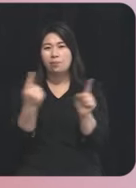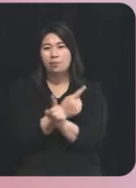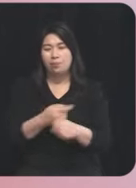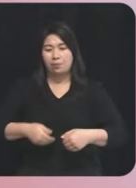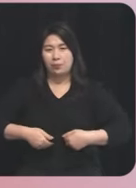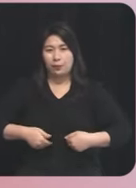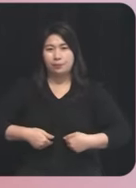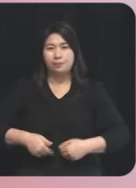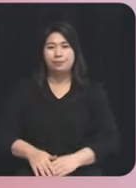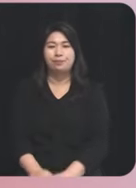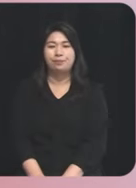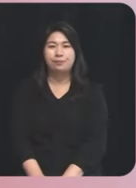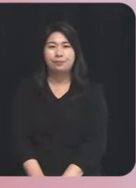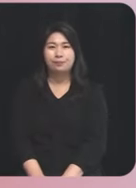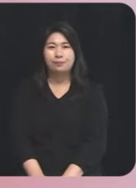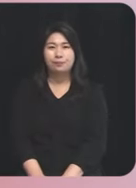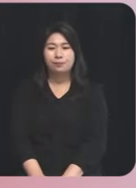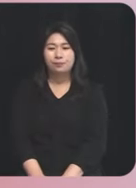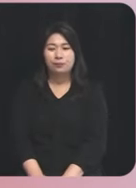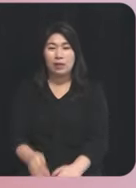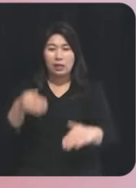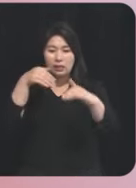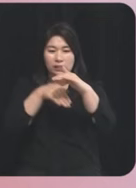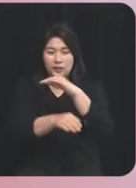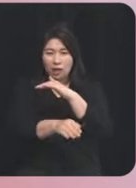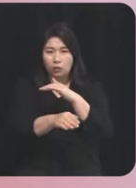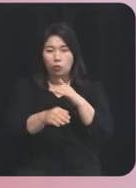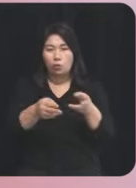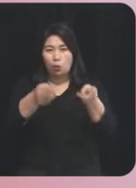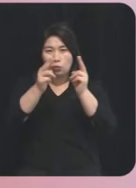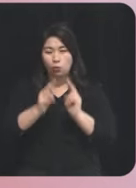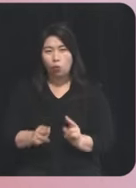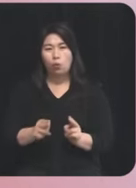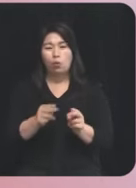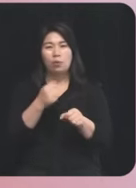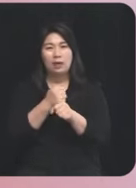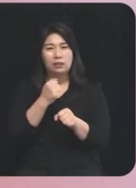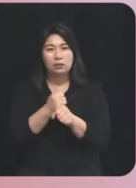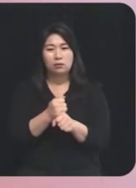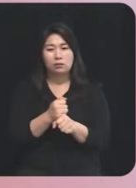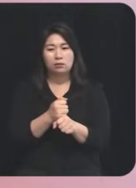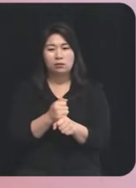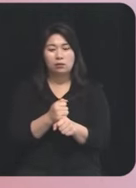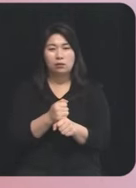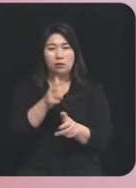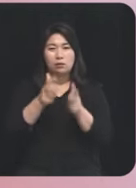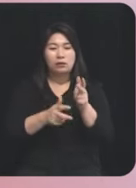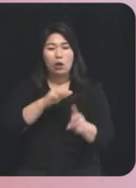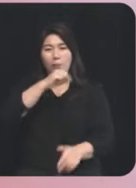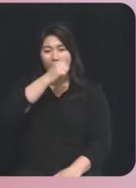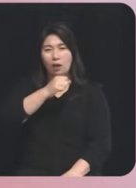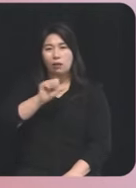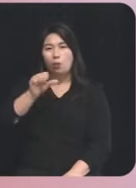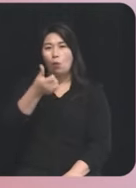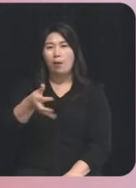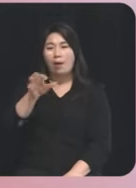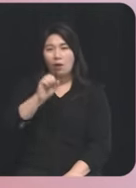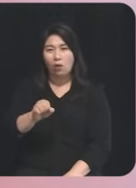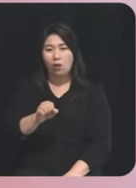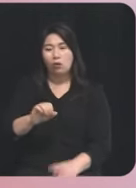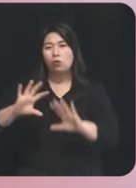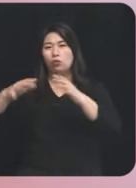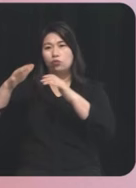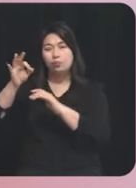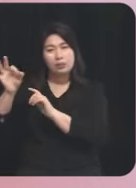빠르게 추진하겠습니다. 지하도로나 고가도로 등을 도입하는 도로 입체화 사업 예산 500억 중에서도